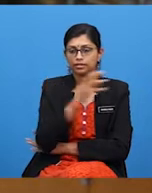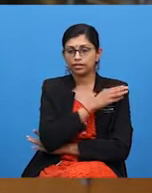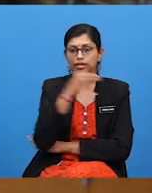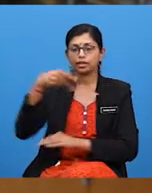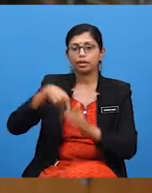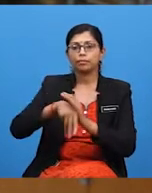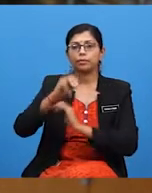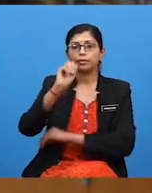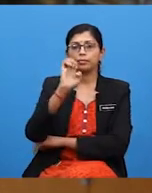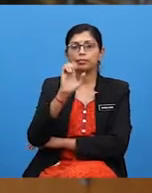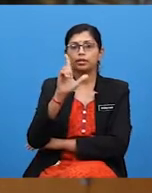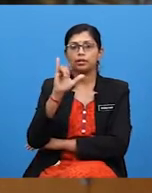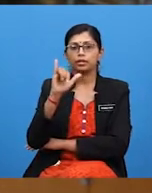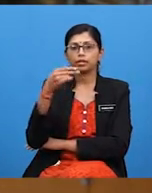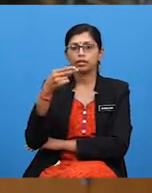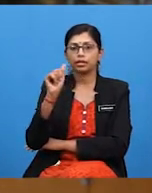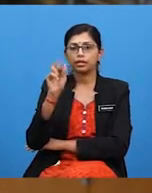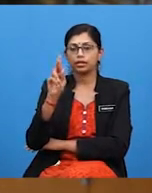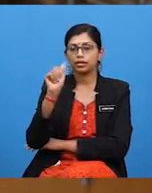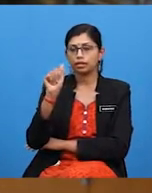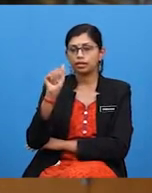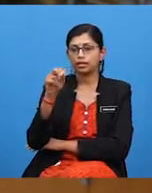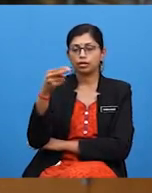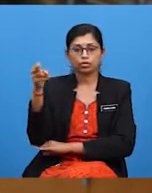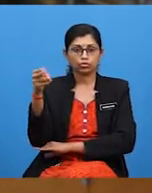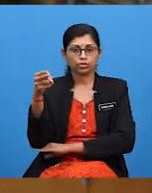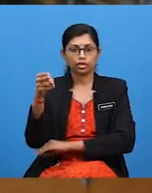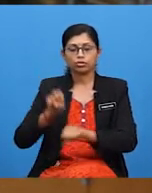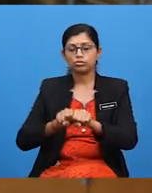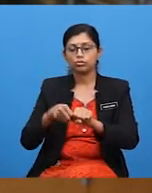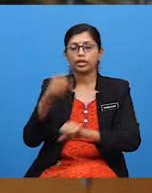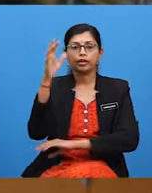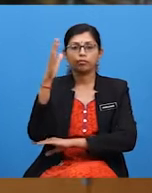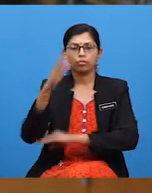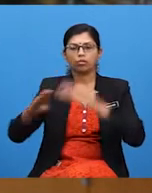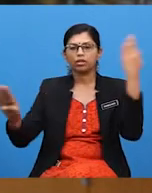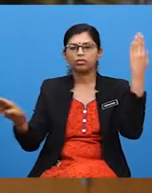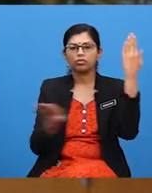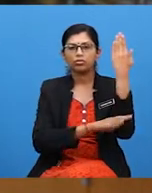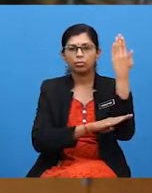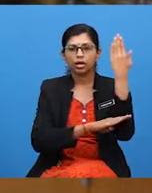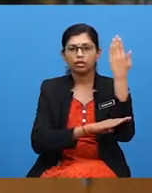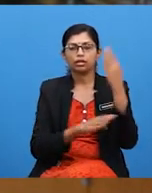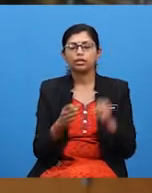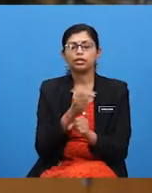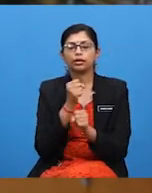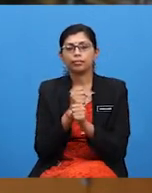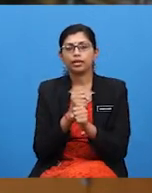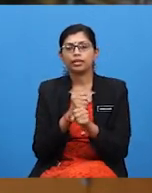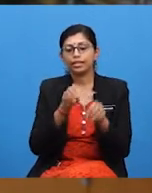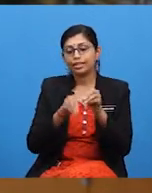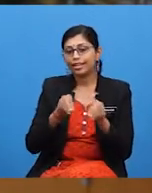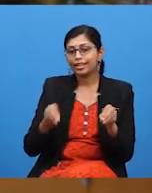diadakan supaya pokok yang ditebang dalam industri pembalakan dapat